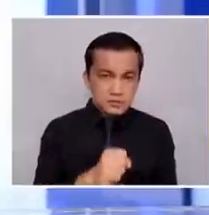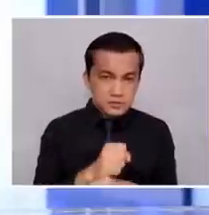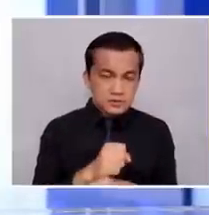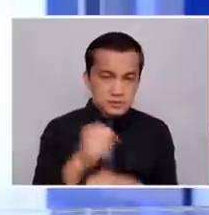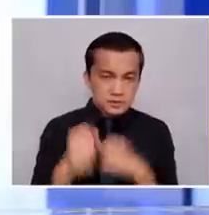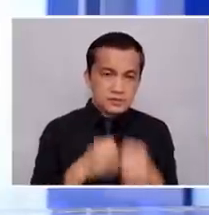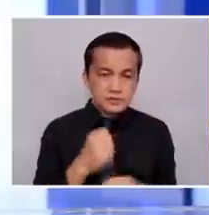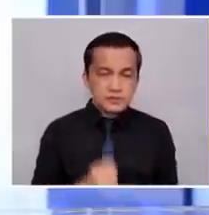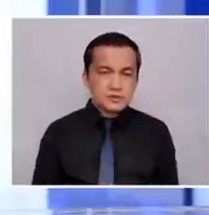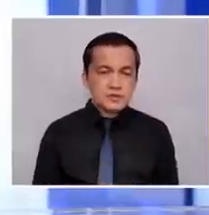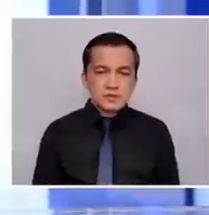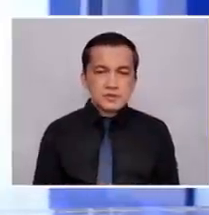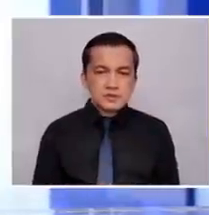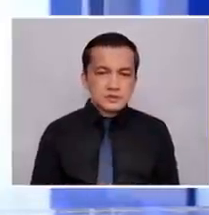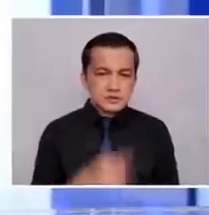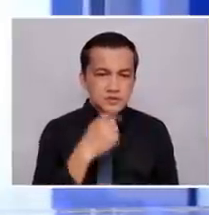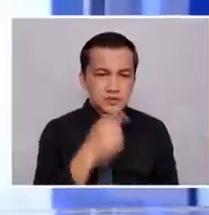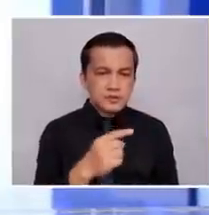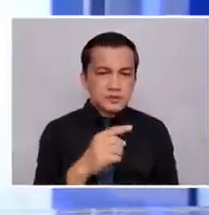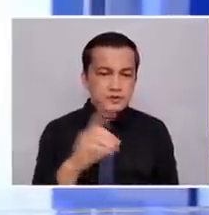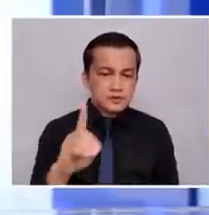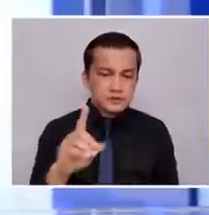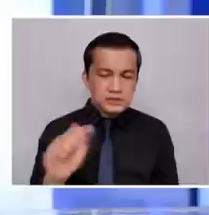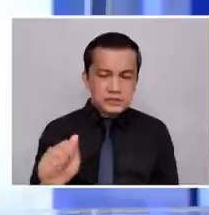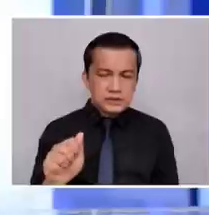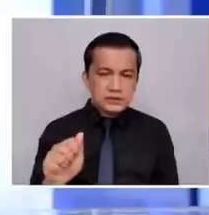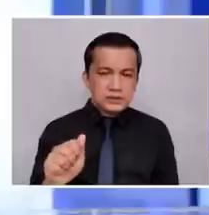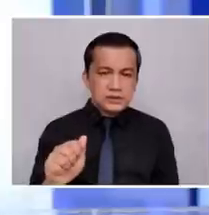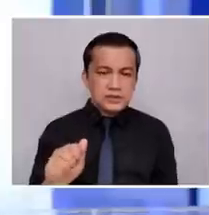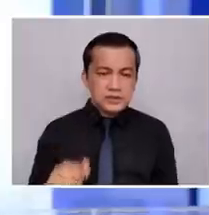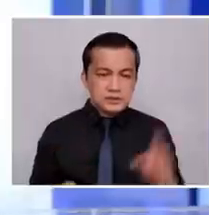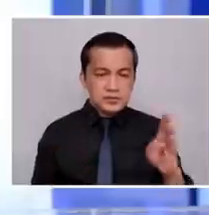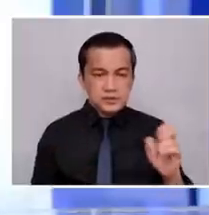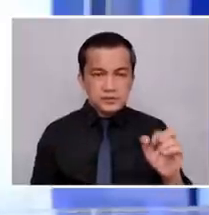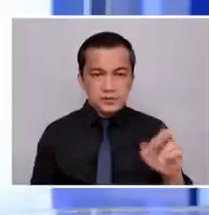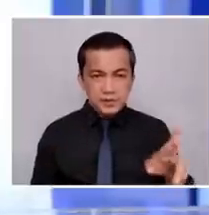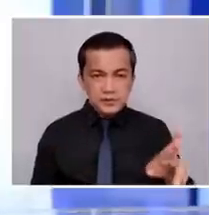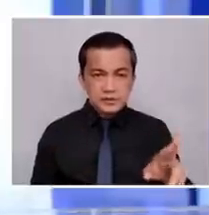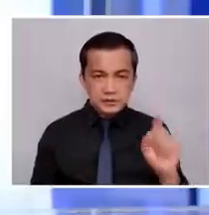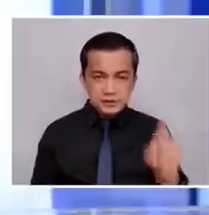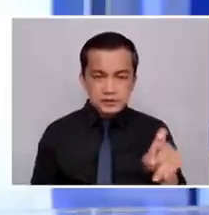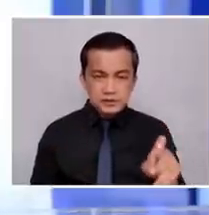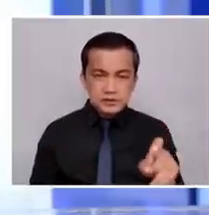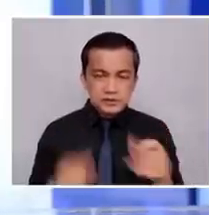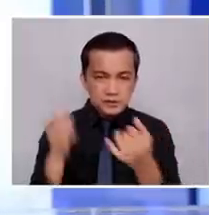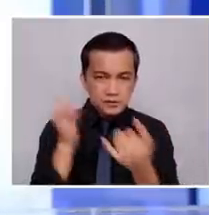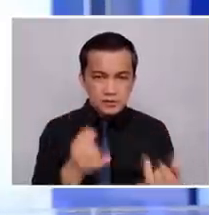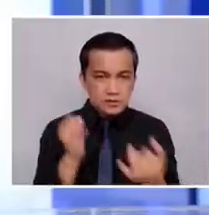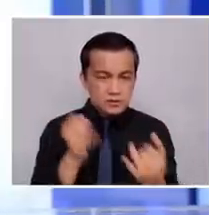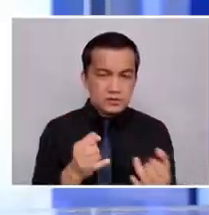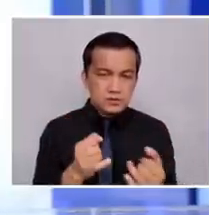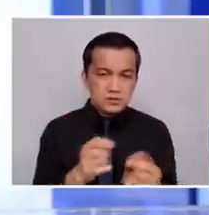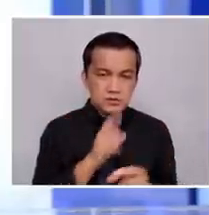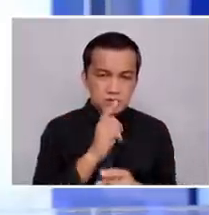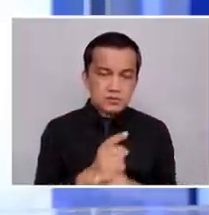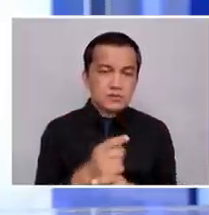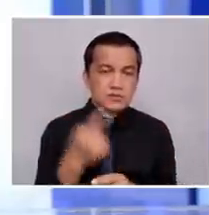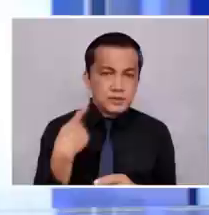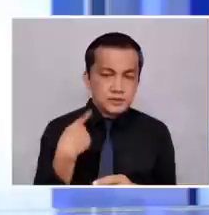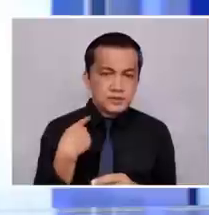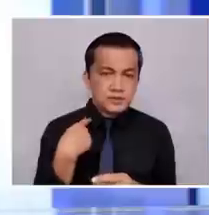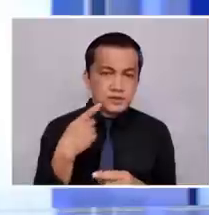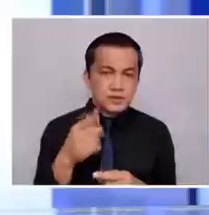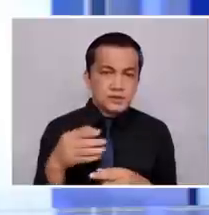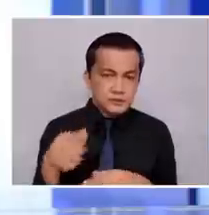Pero nandindigan po ang Department of Agriculture at DFAR na kailangang mag-import para matiyak na may mga supply ng